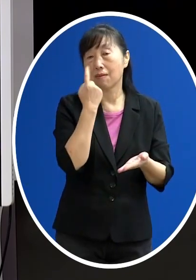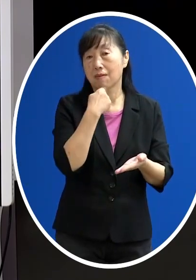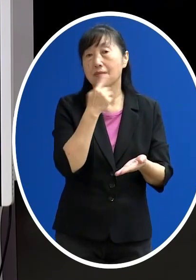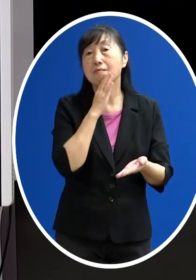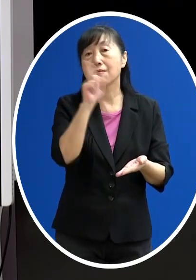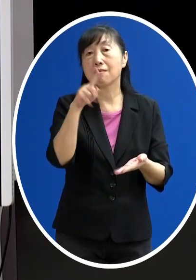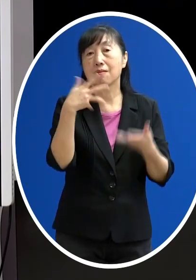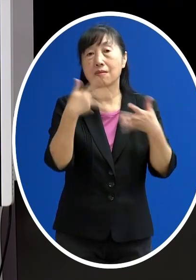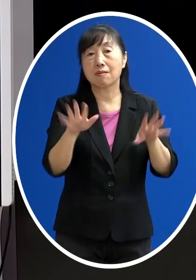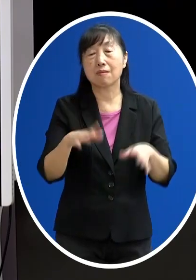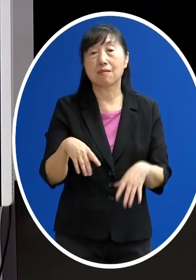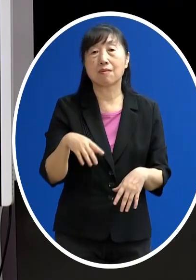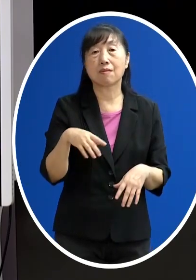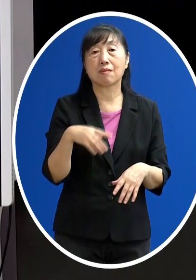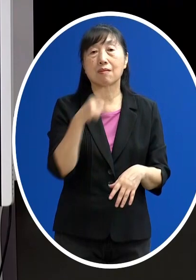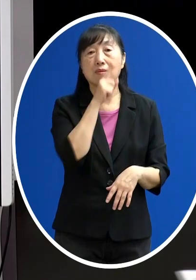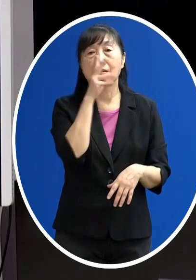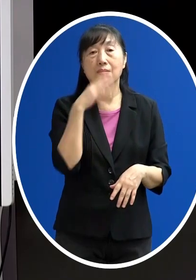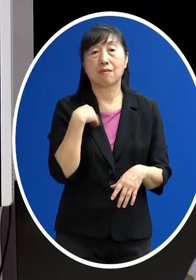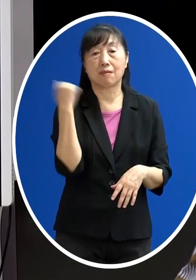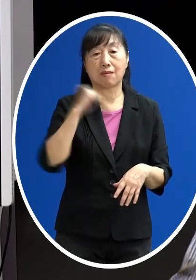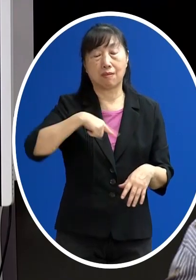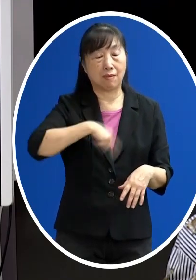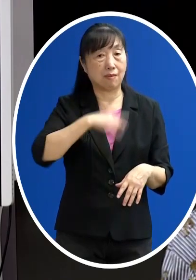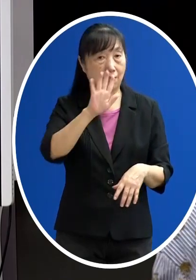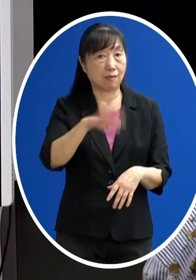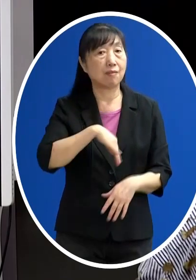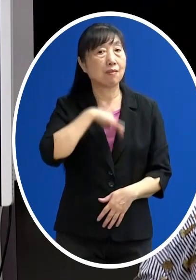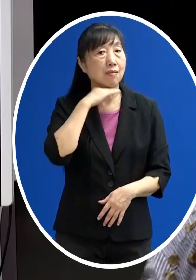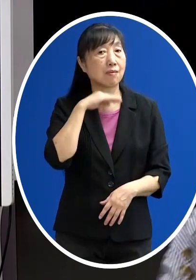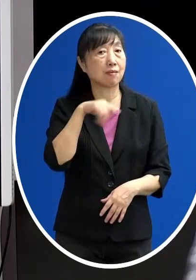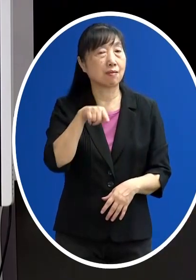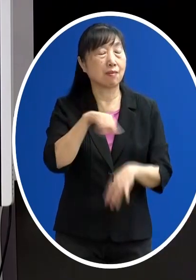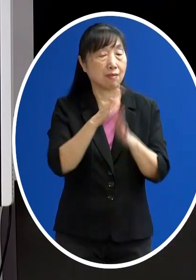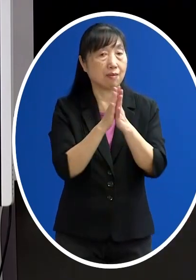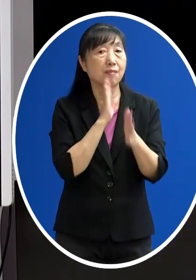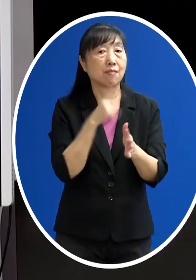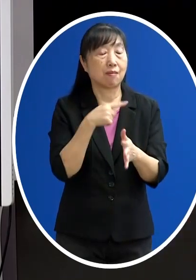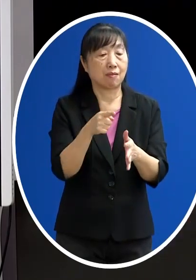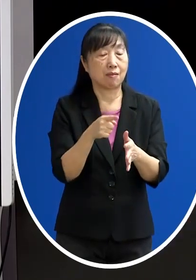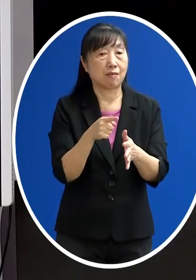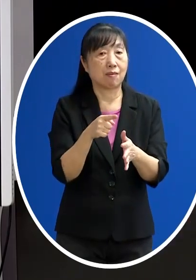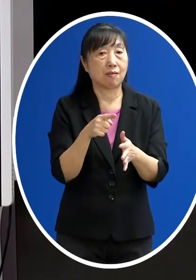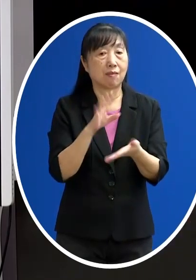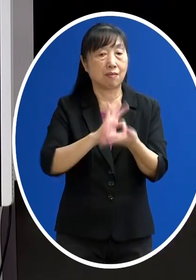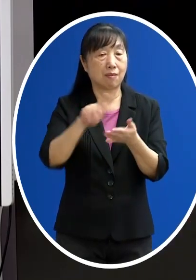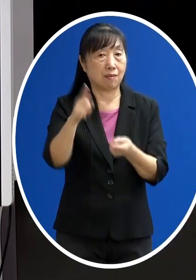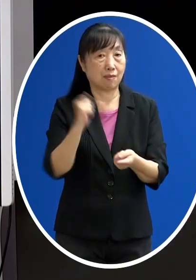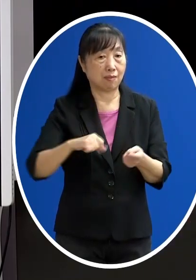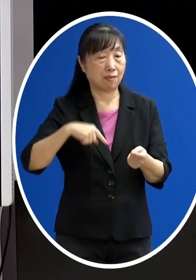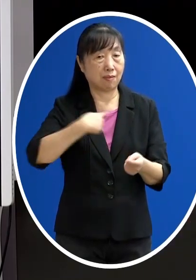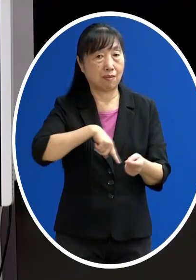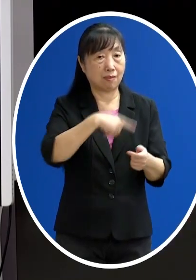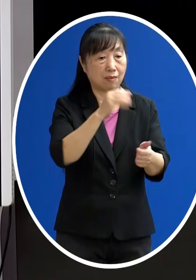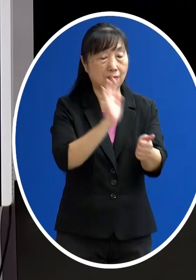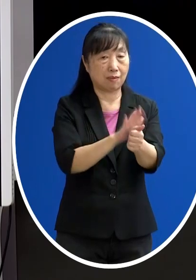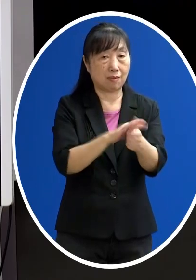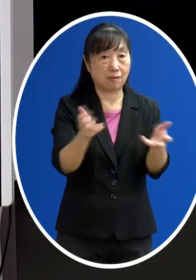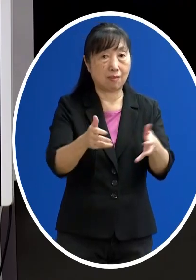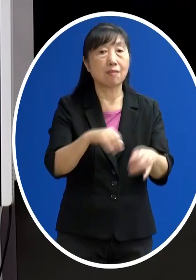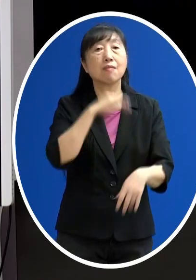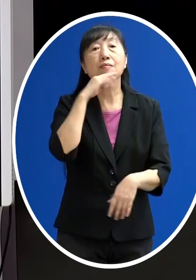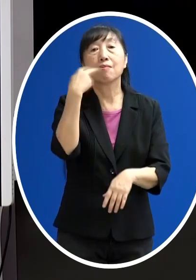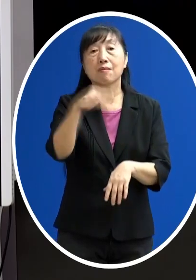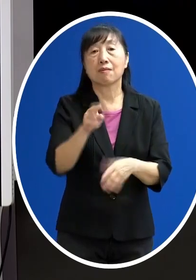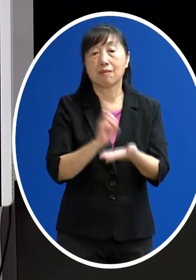的多价的单株抗体，那这些待会也会把这样的多价单株抗体治疗的成果会跟大家做一点报告分